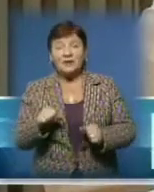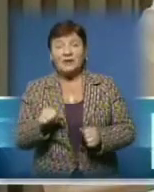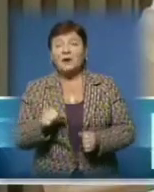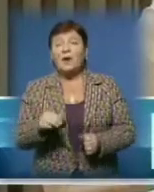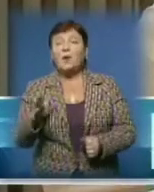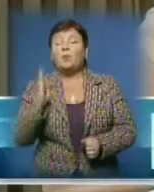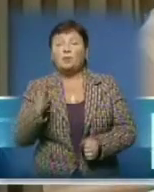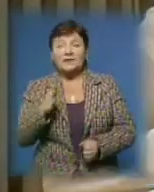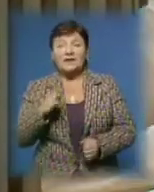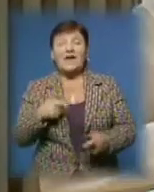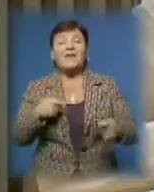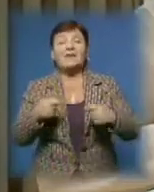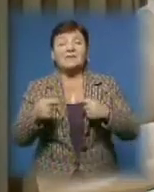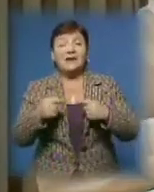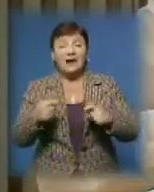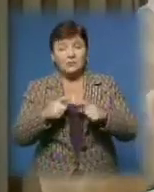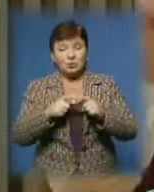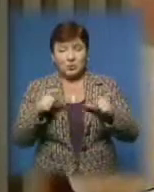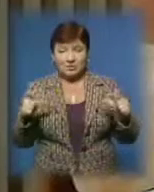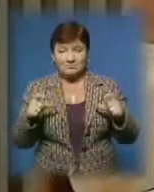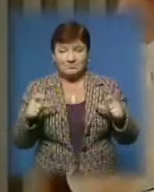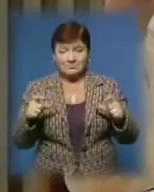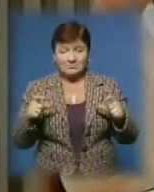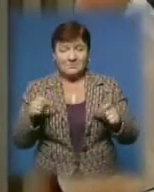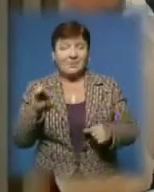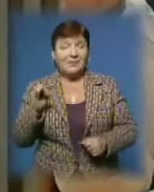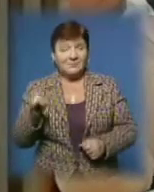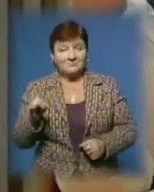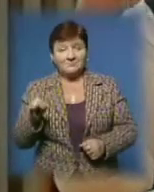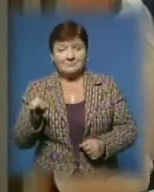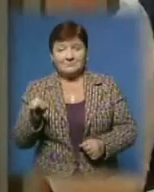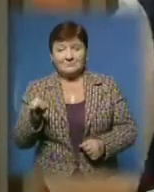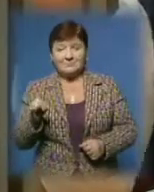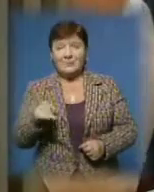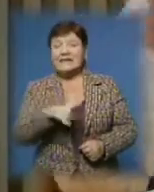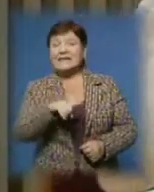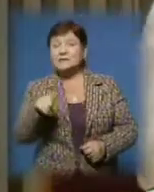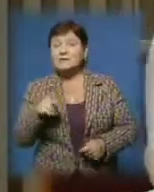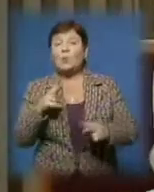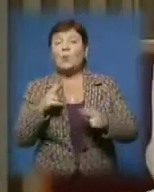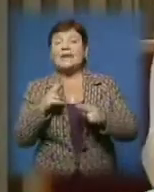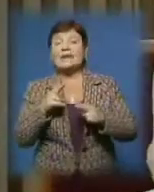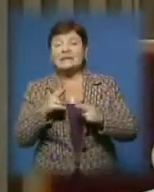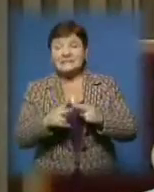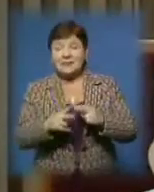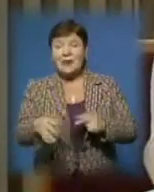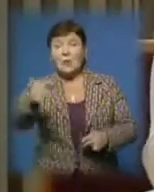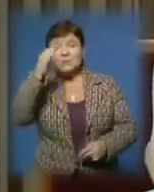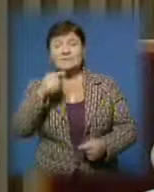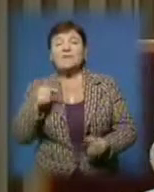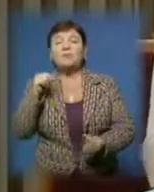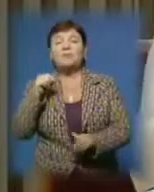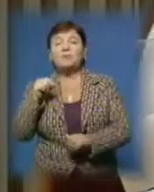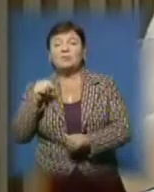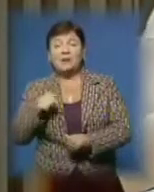посаду керівника навчального закладу. І десь у кінці відповідна освіта, відповідний